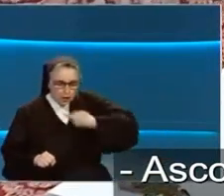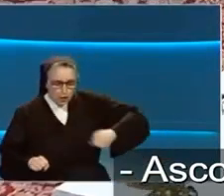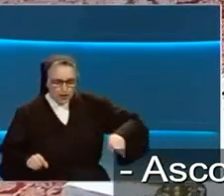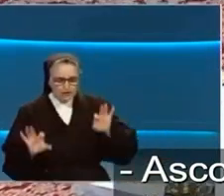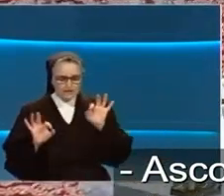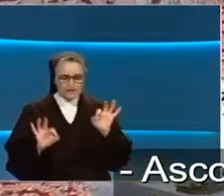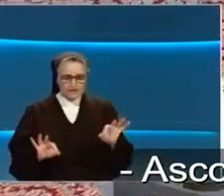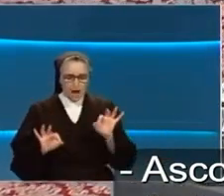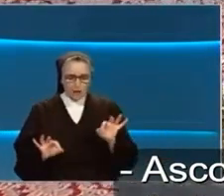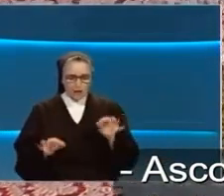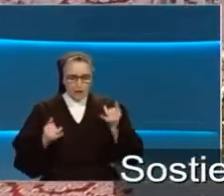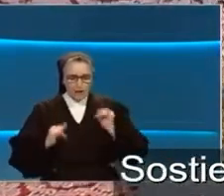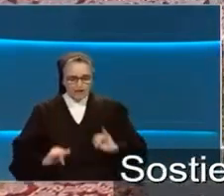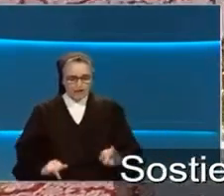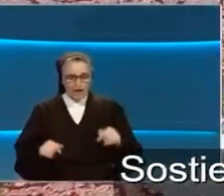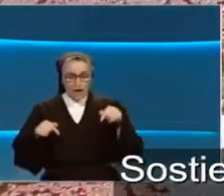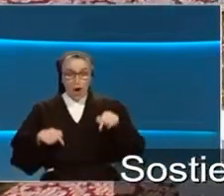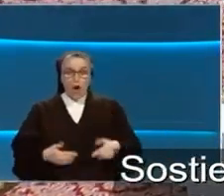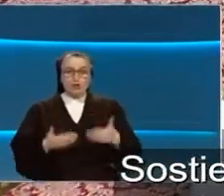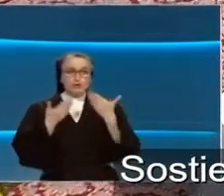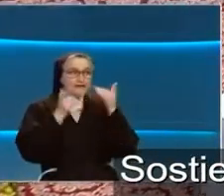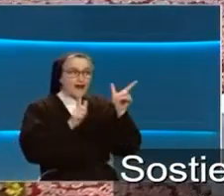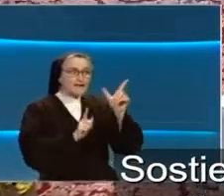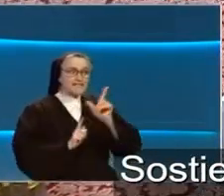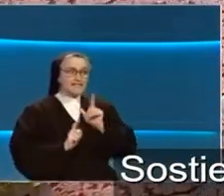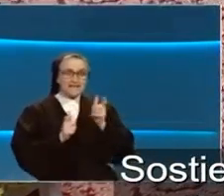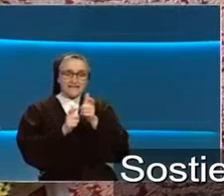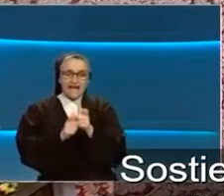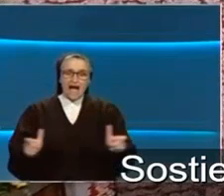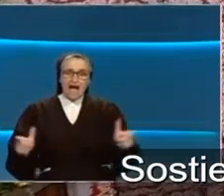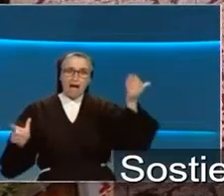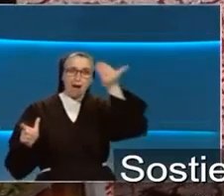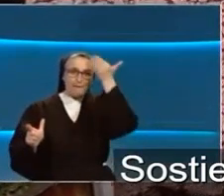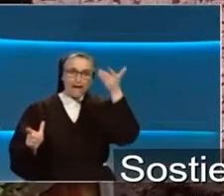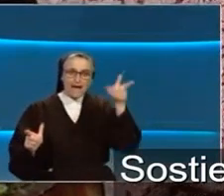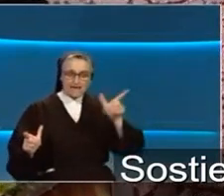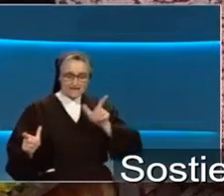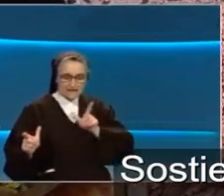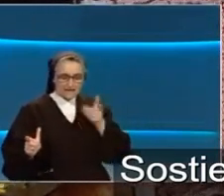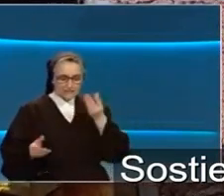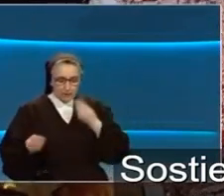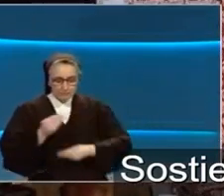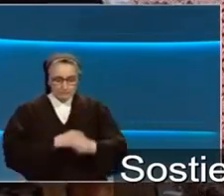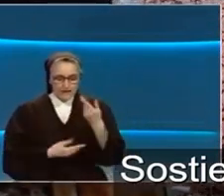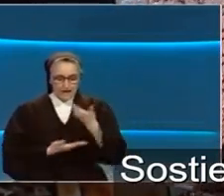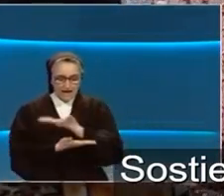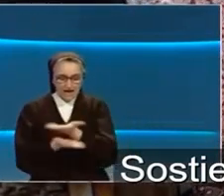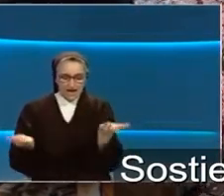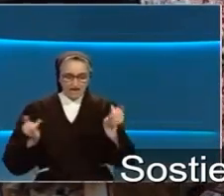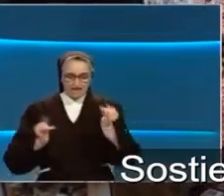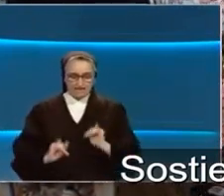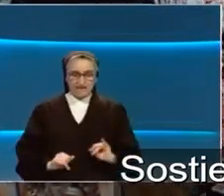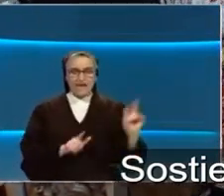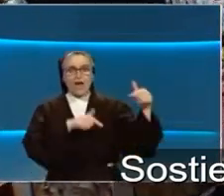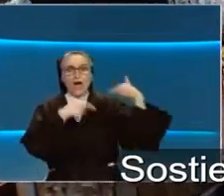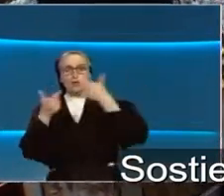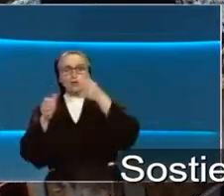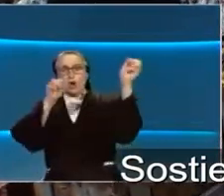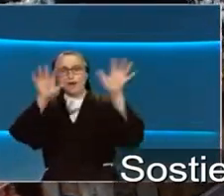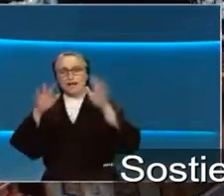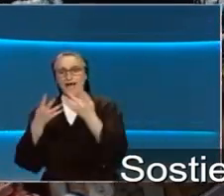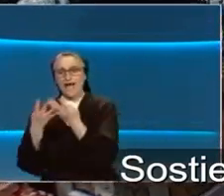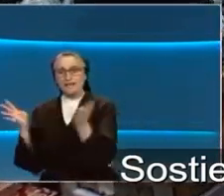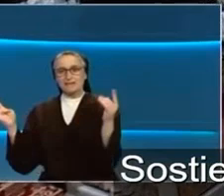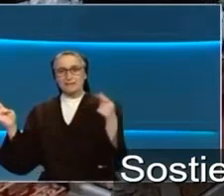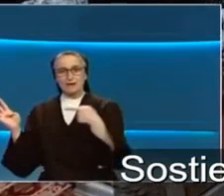sancto proposito famulos tuos, qui hodie per lavacrum regenerationis et donationem